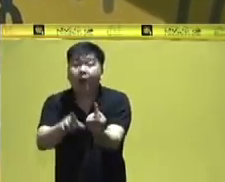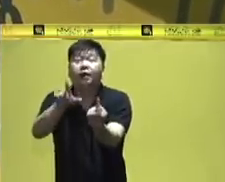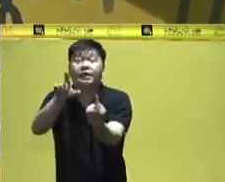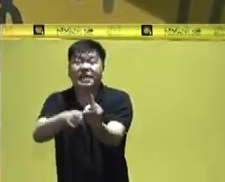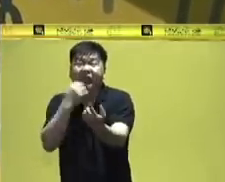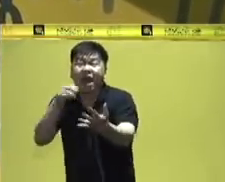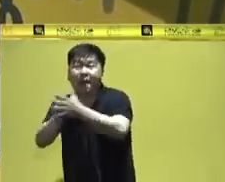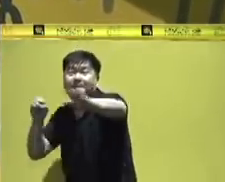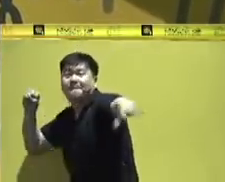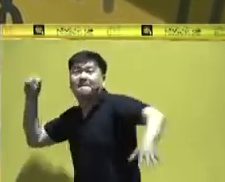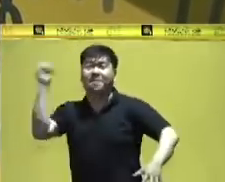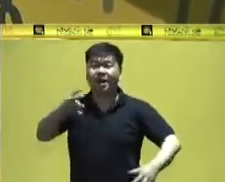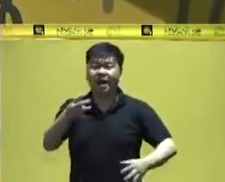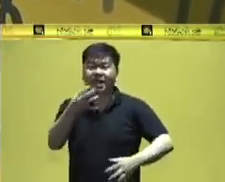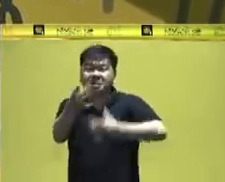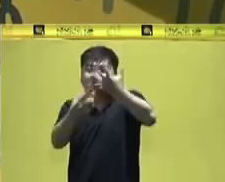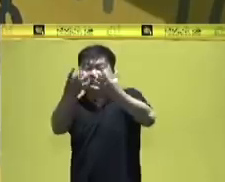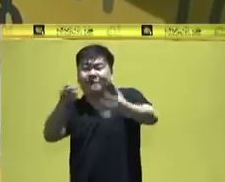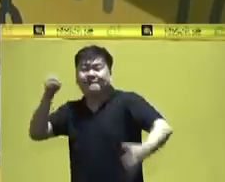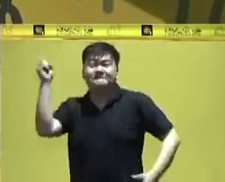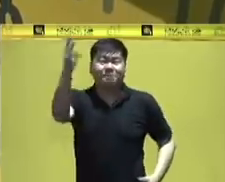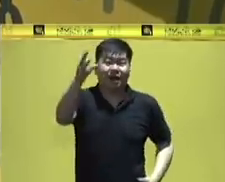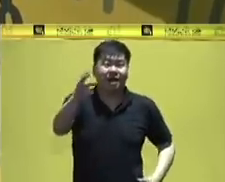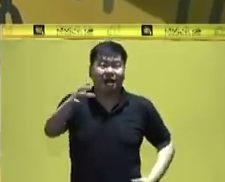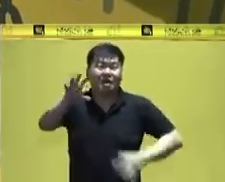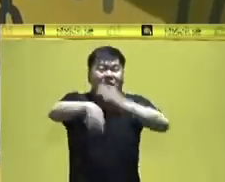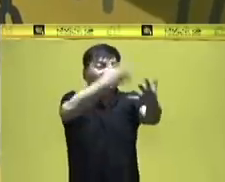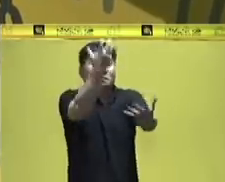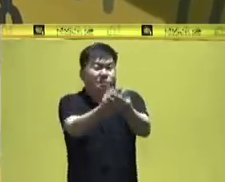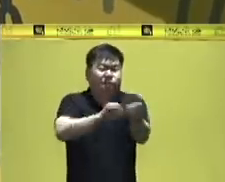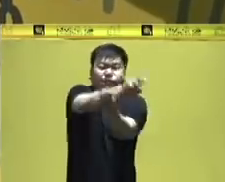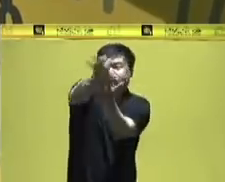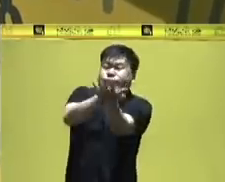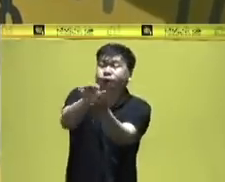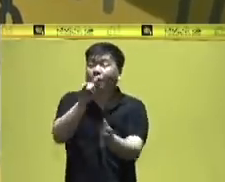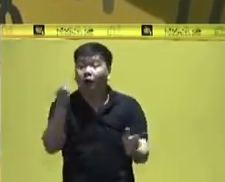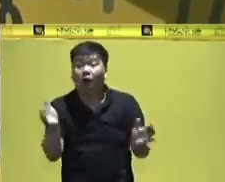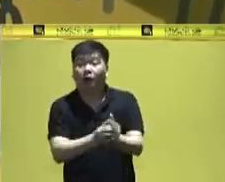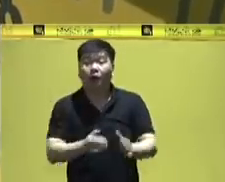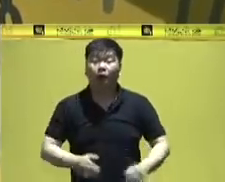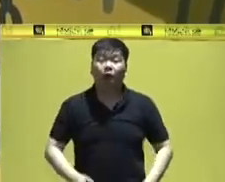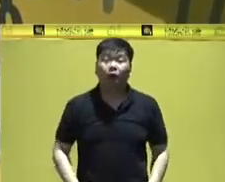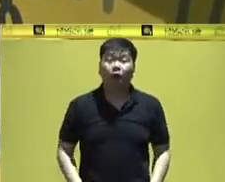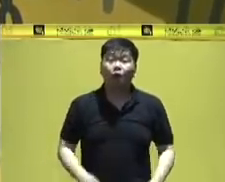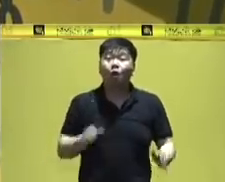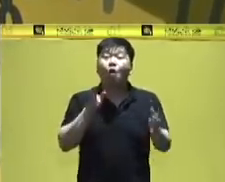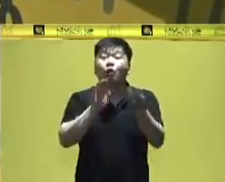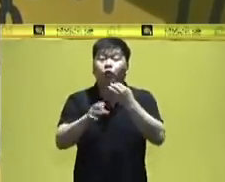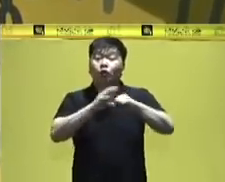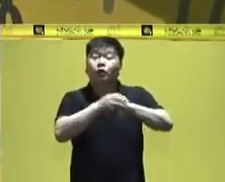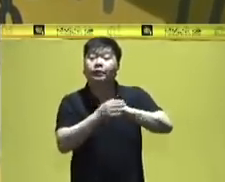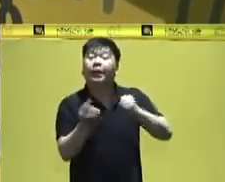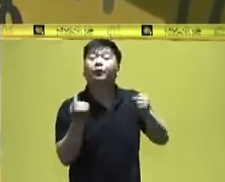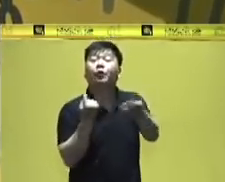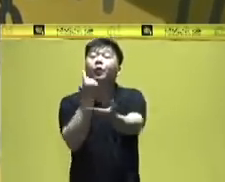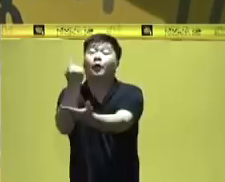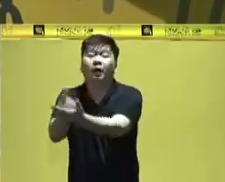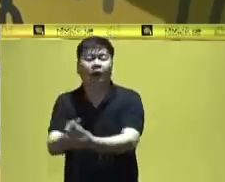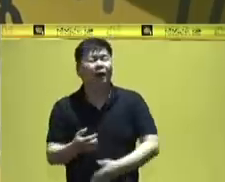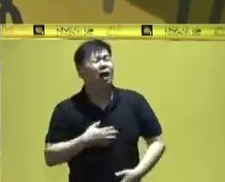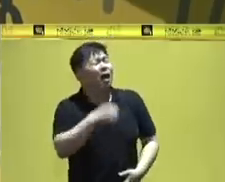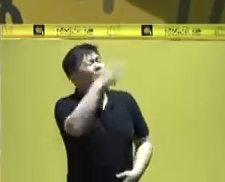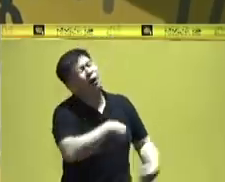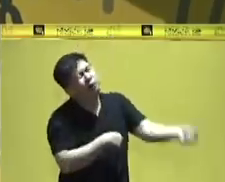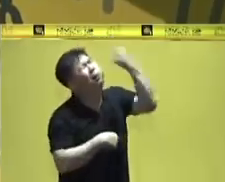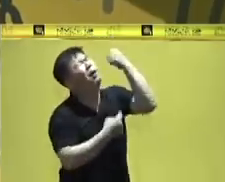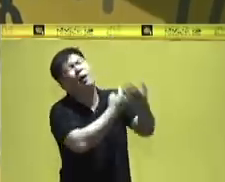돌을 집어던지고 신문지를 불지르고 완전 난동이 나서 엉망이 됐거든요. 유세장이. 그러고 대구로 와가지고 광주에서 얻어맞고